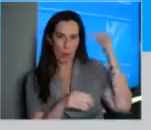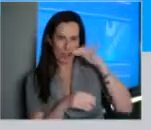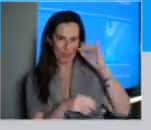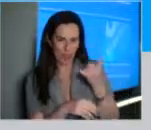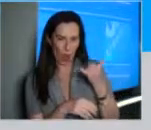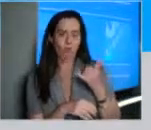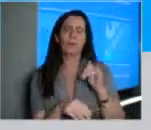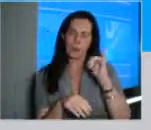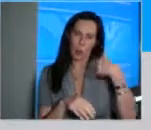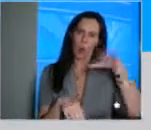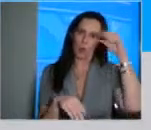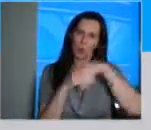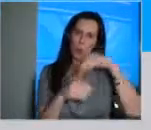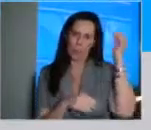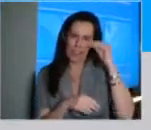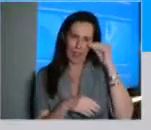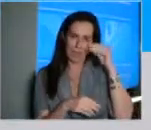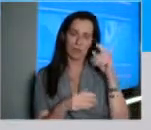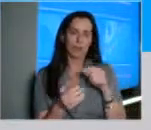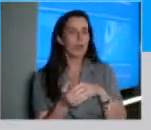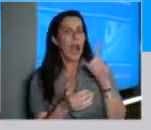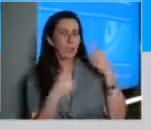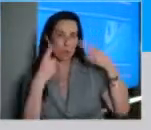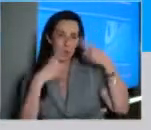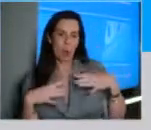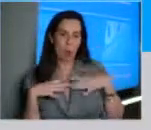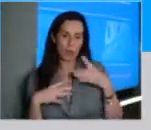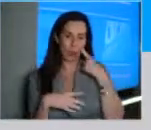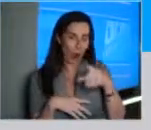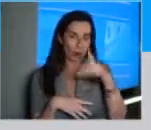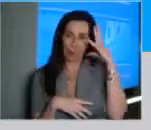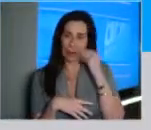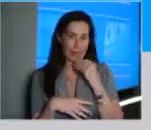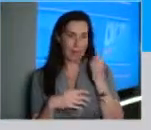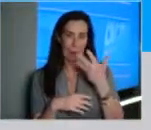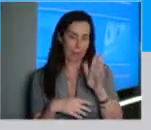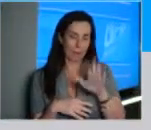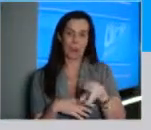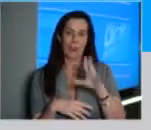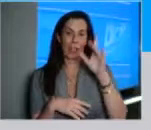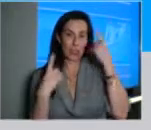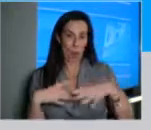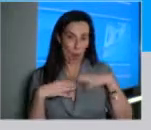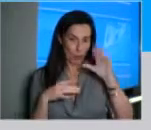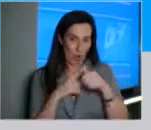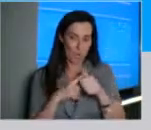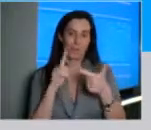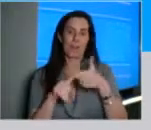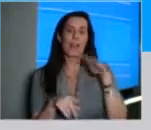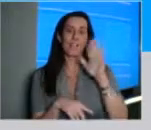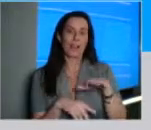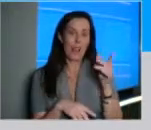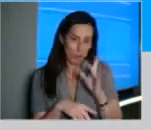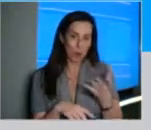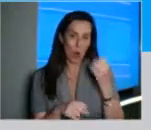נכון? בדרך כלל זה בתי ספר ומוסדות ציבור, וזה הסיבה בין היתר. אז בעצם זה יום חופש. תראו, ילדים, אתם נהנים כמה פעמים, כן? יש לכם גם יום חופש, וגם